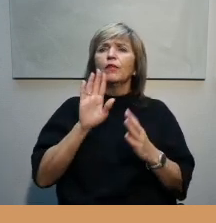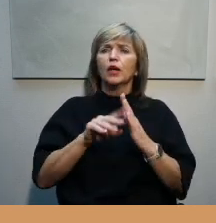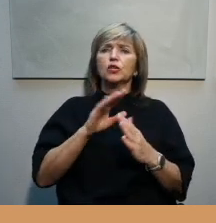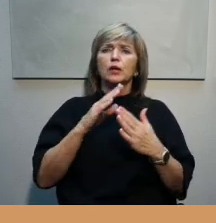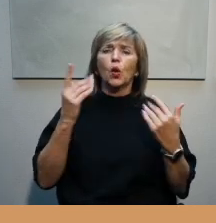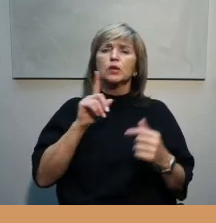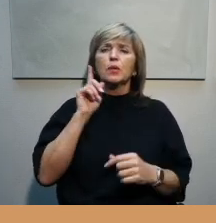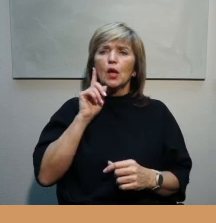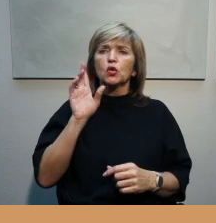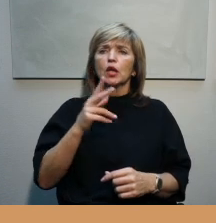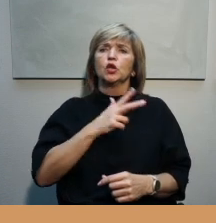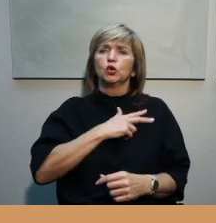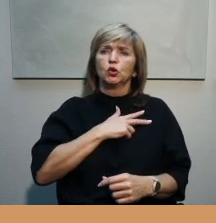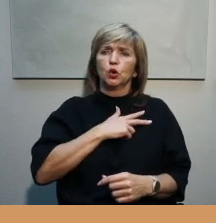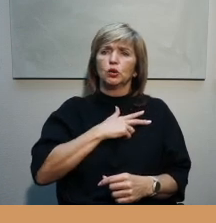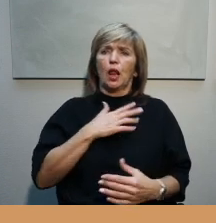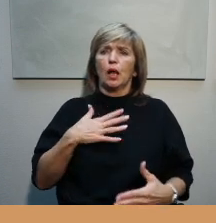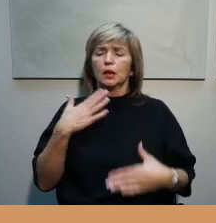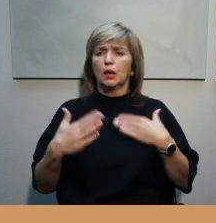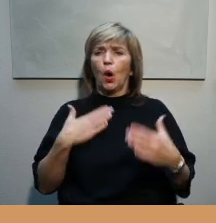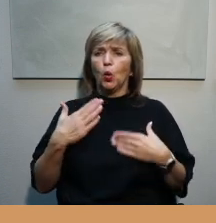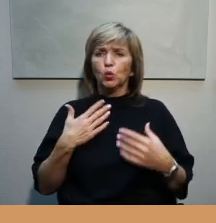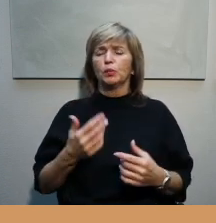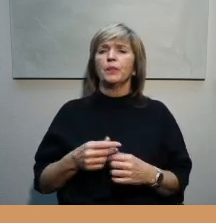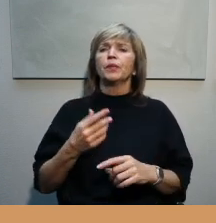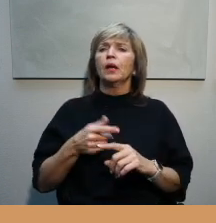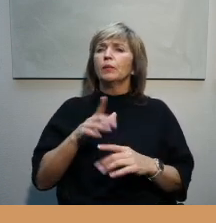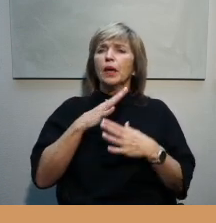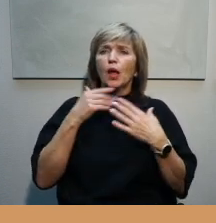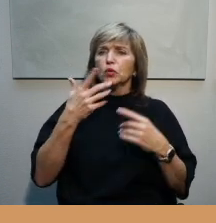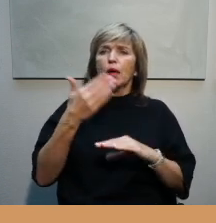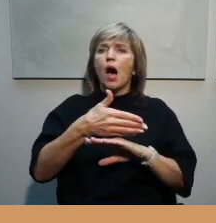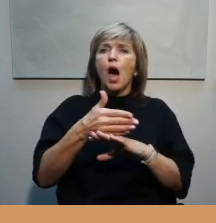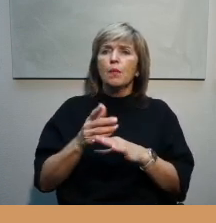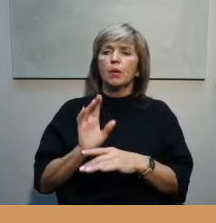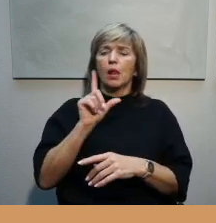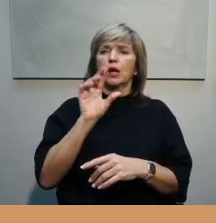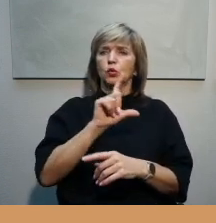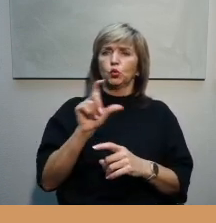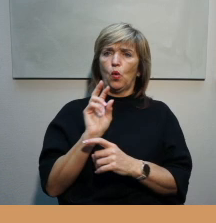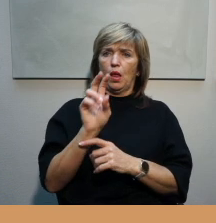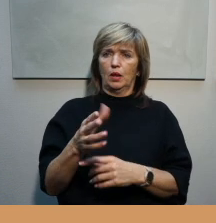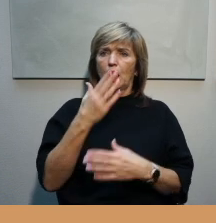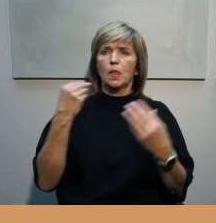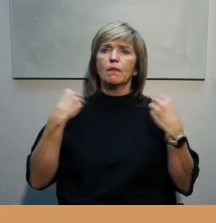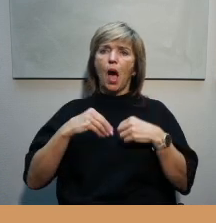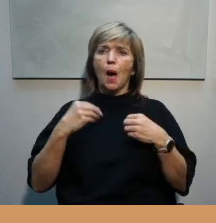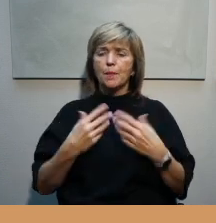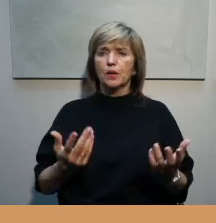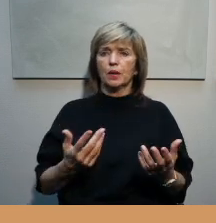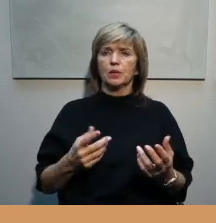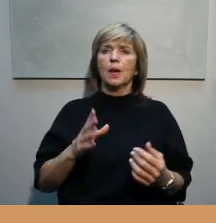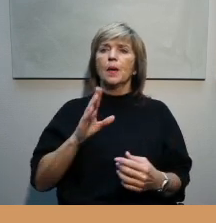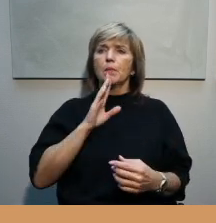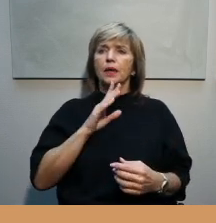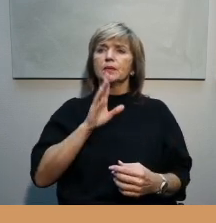jauniešiem mūsdienās tiešām ir sociālā trauksme, bet tikpat daudziem nav apavi, lai līdz skolai tiktu, nav apģērbs, meitenēm